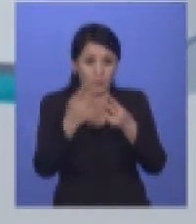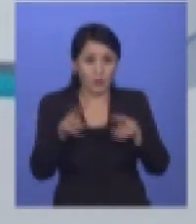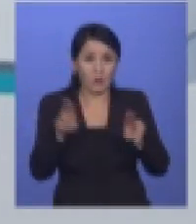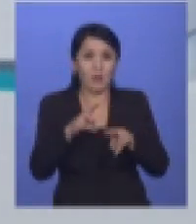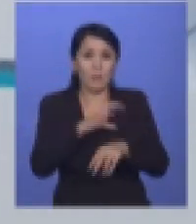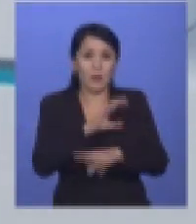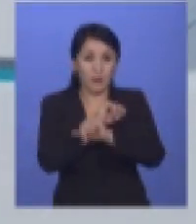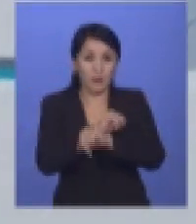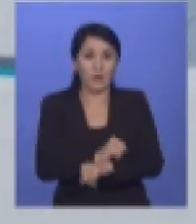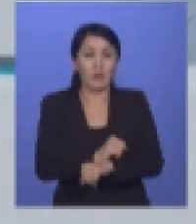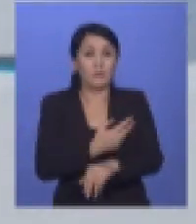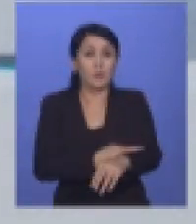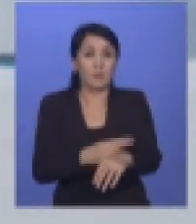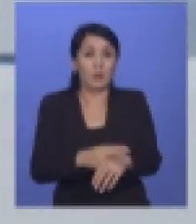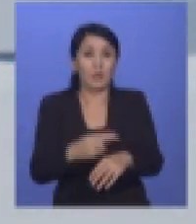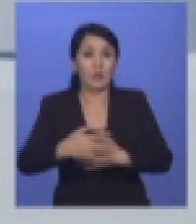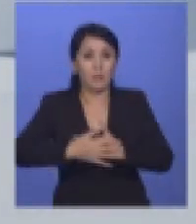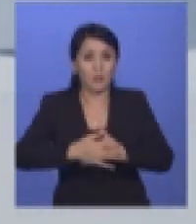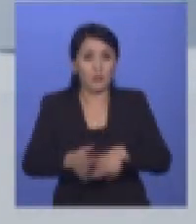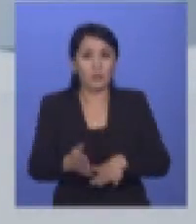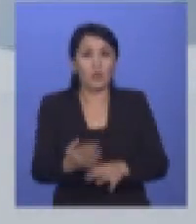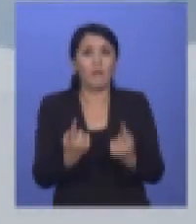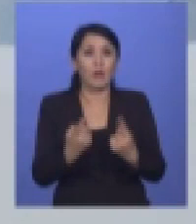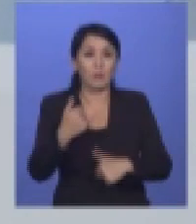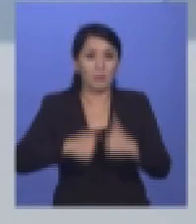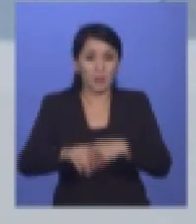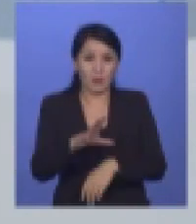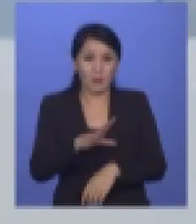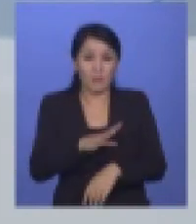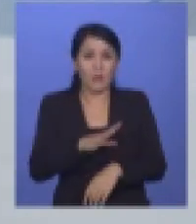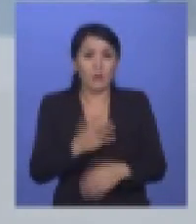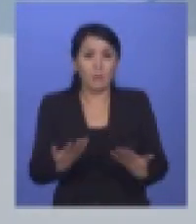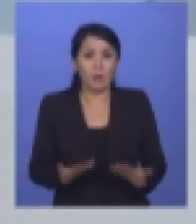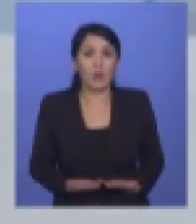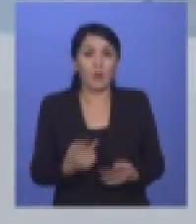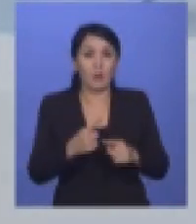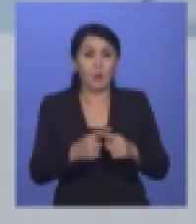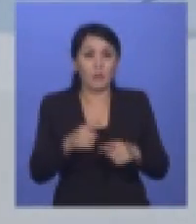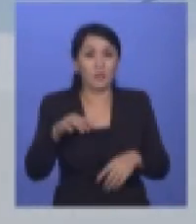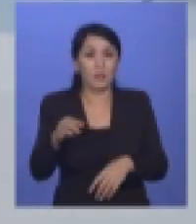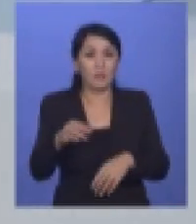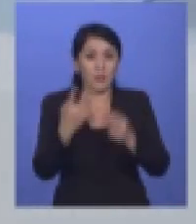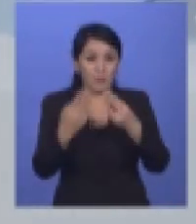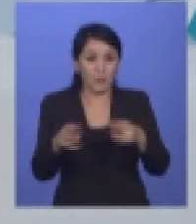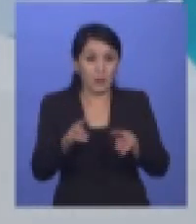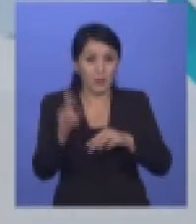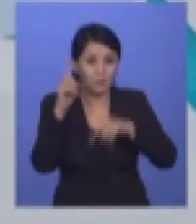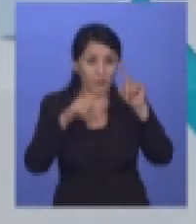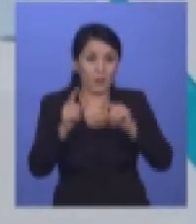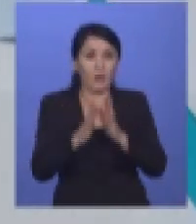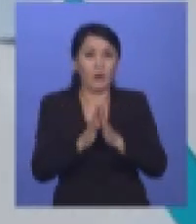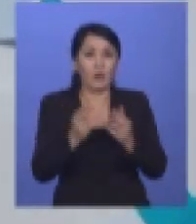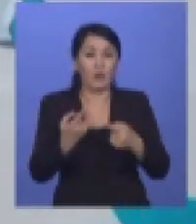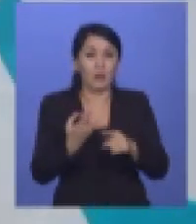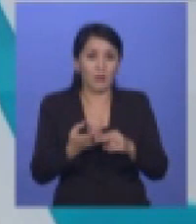музыкалық мұра қалдырды. Шәкірт тәрбиелеген ұлағатты ұстаз болды. Ол бүкіл саналы ғұмырын мыңдаған музыкалық шығарма мен кітапты, соның